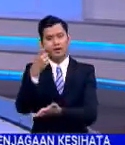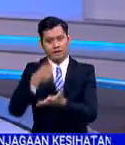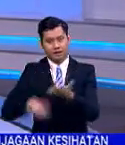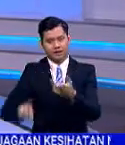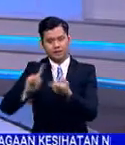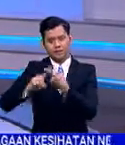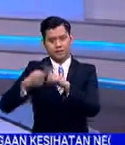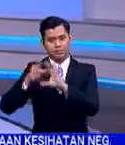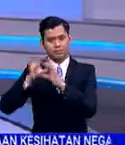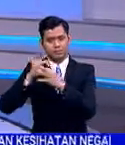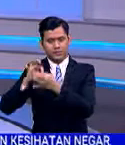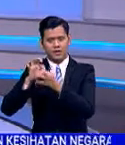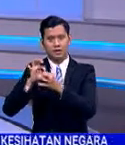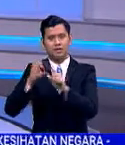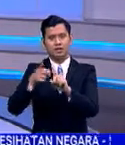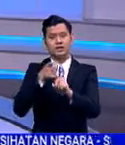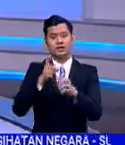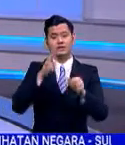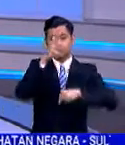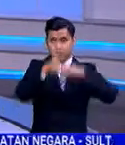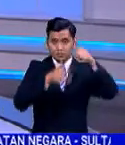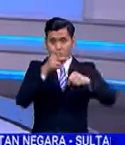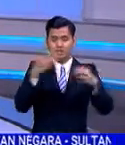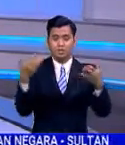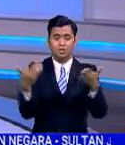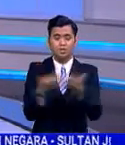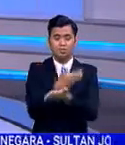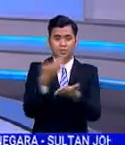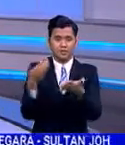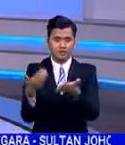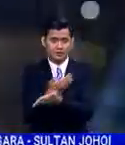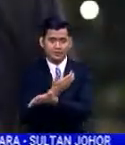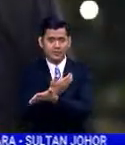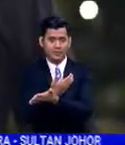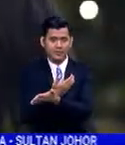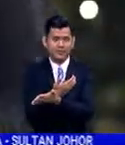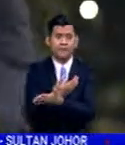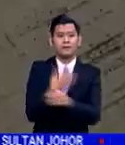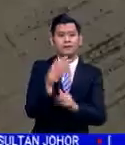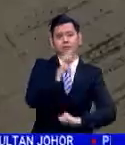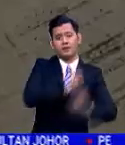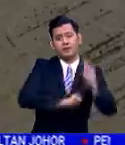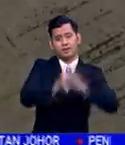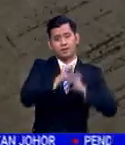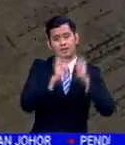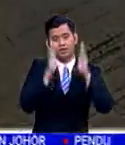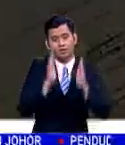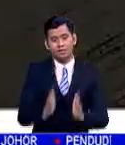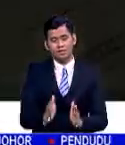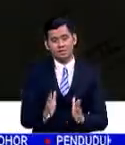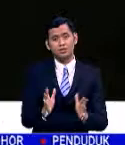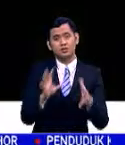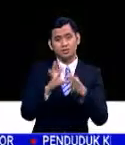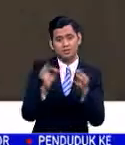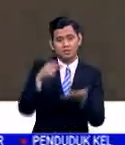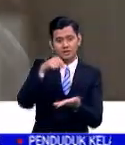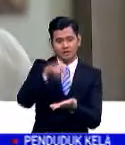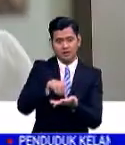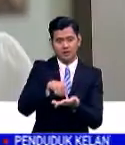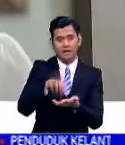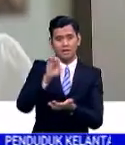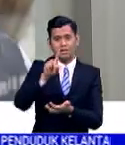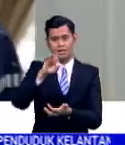diangkat dalam telemovie tersebut. Antara barisan artis yang membintangi penyiasat viral ialah Elizabeth